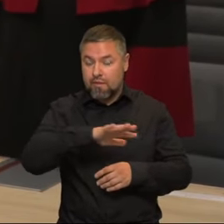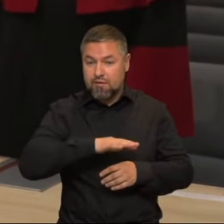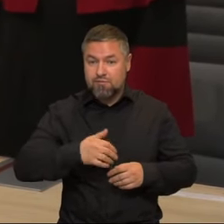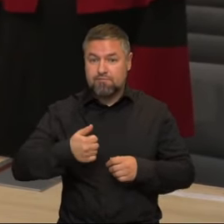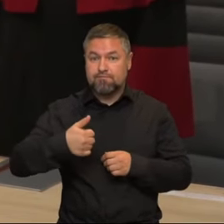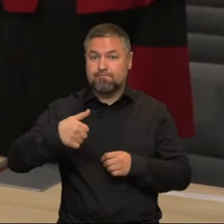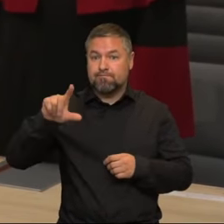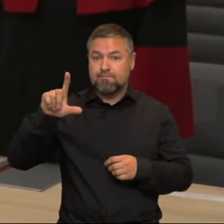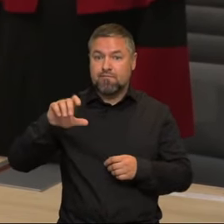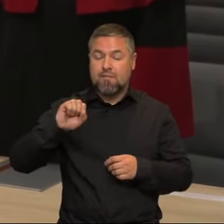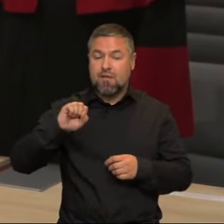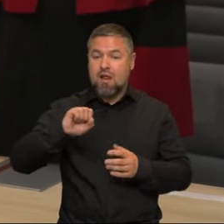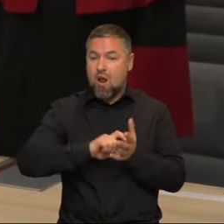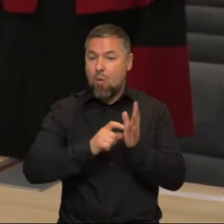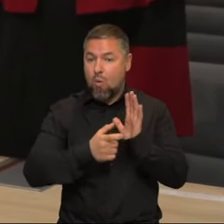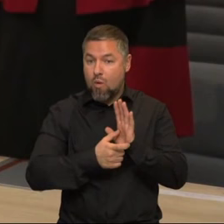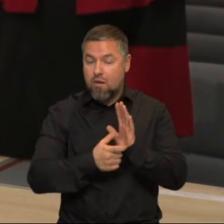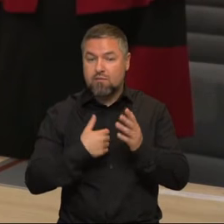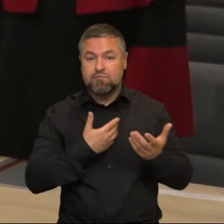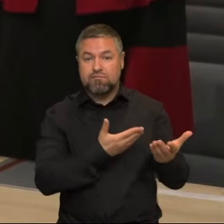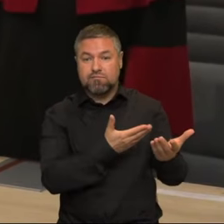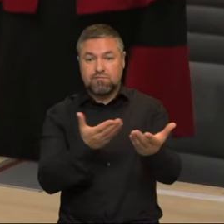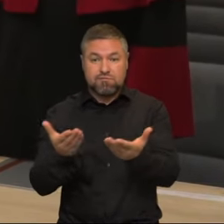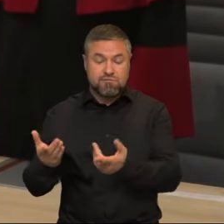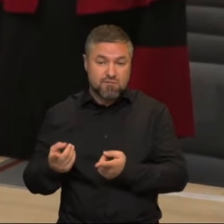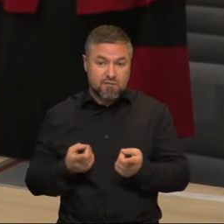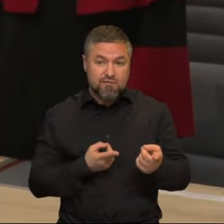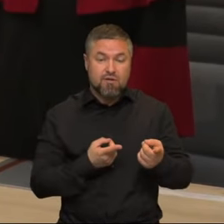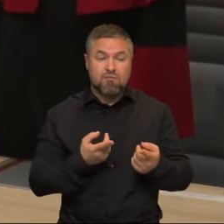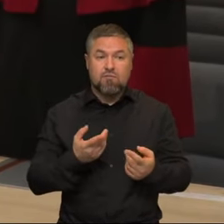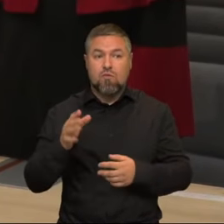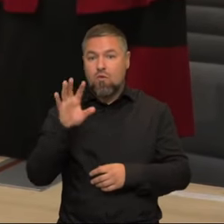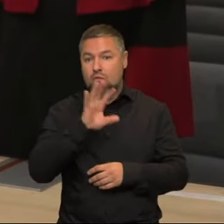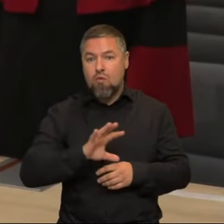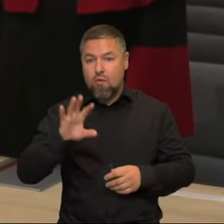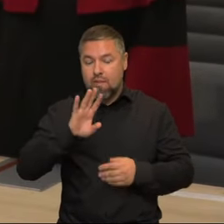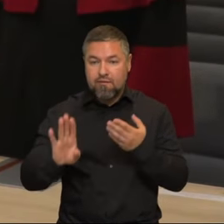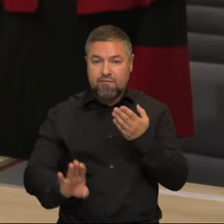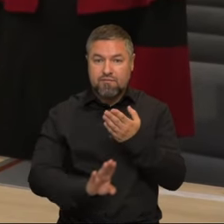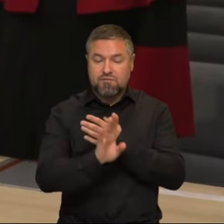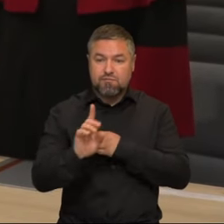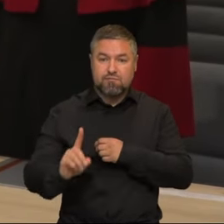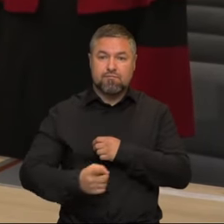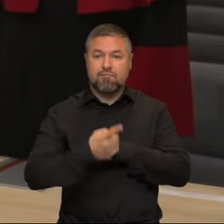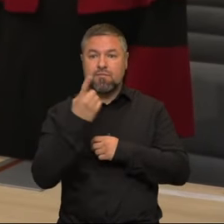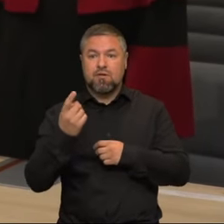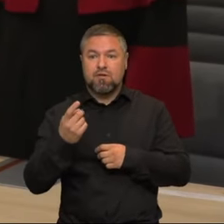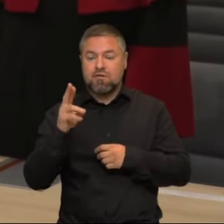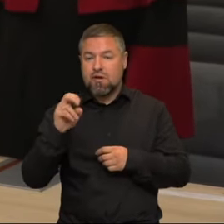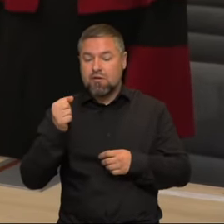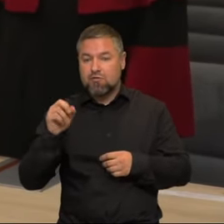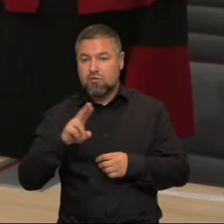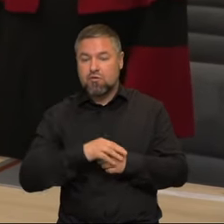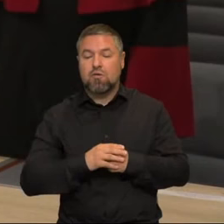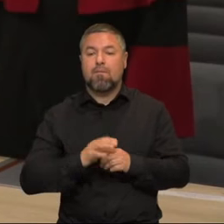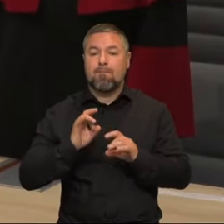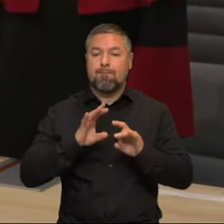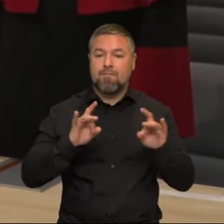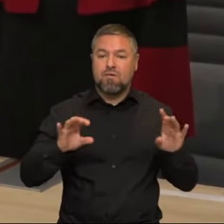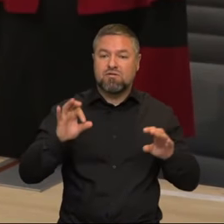piętra auli. Zachęcam do obejrzenia wystawy poświęconej pierwszemu rektorowi, panu profesorowi